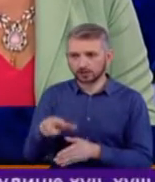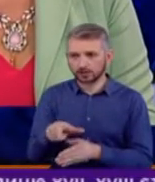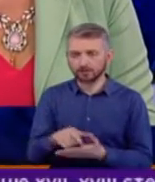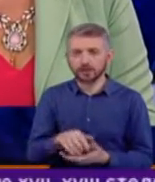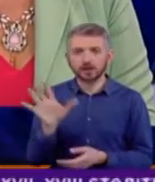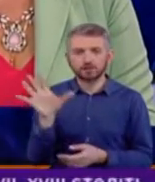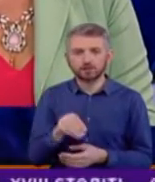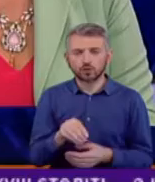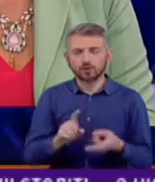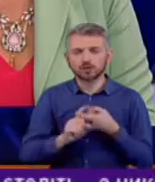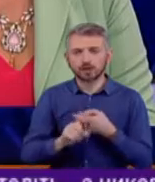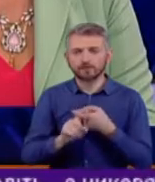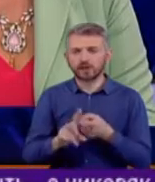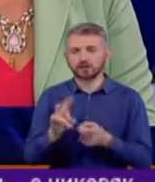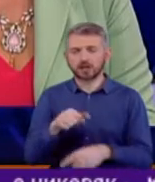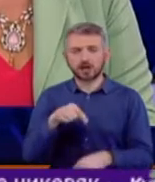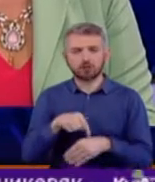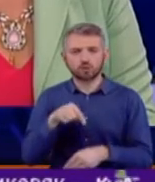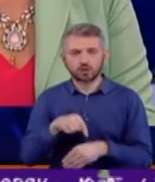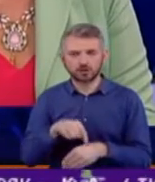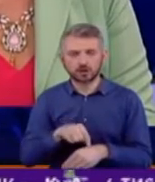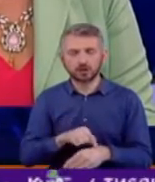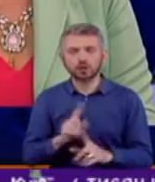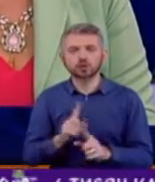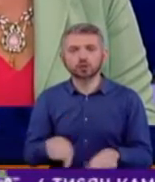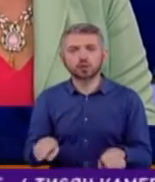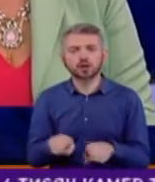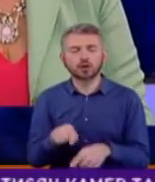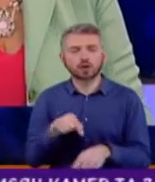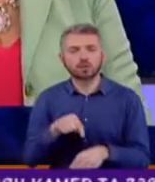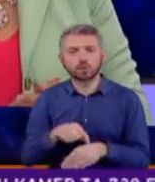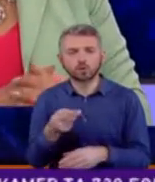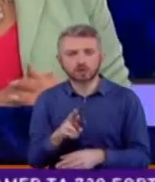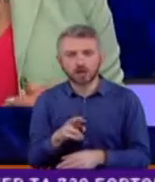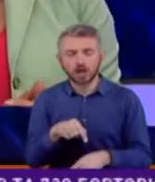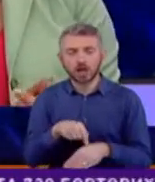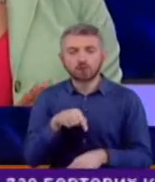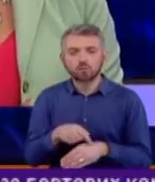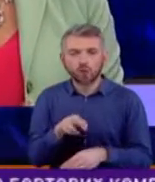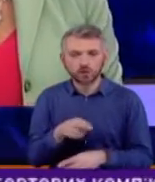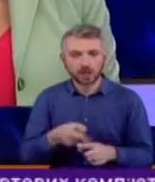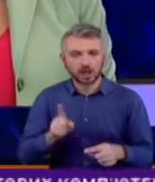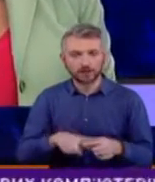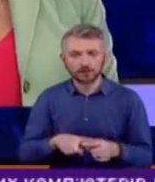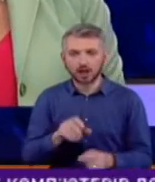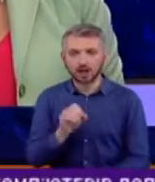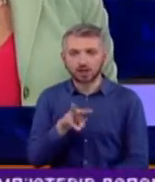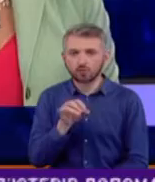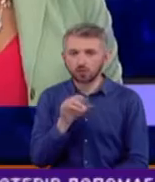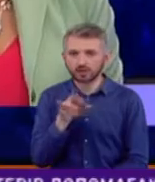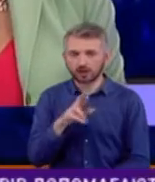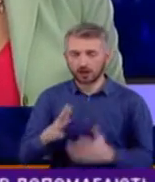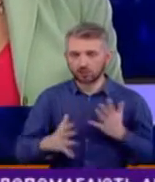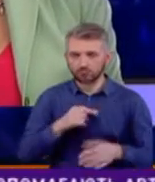Все завязано на эмоциях. Что такое эмоция? Эмоция – это когда… Смотрите, у нас